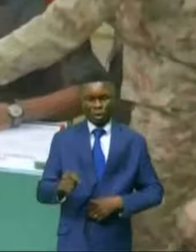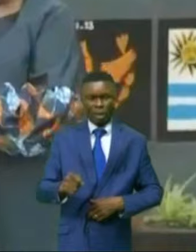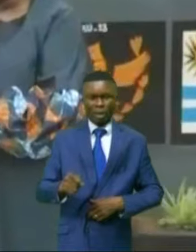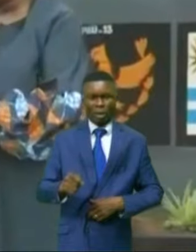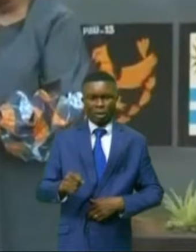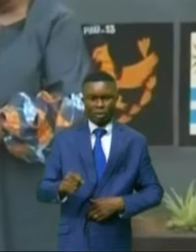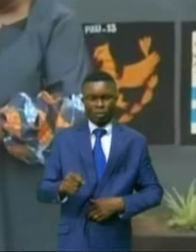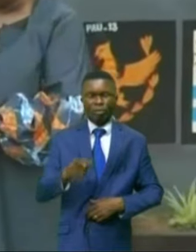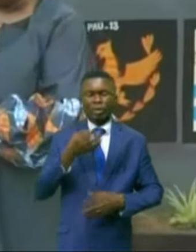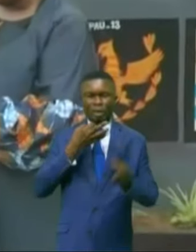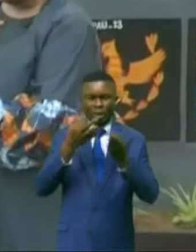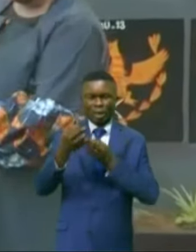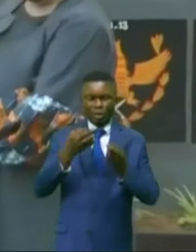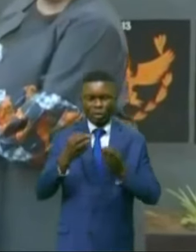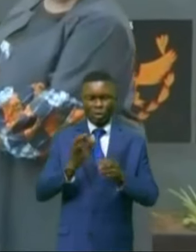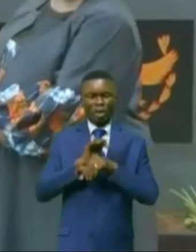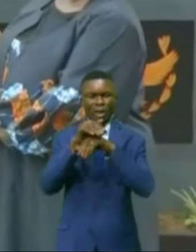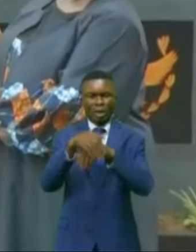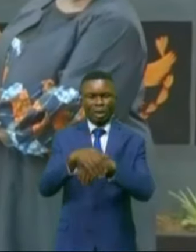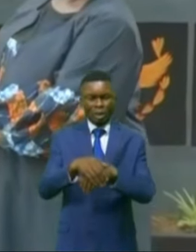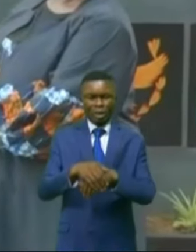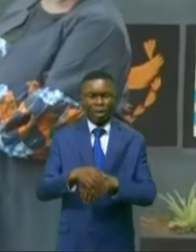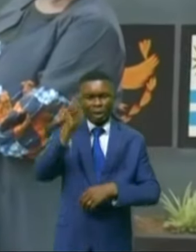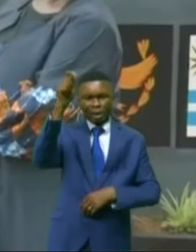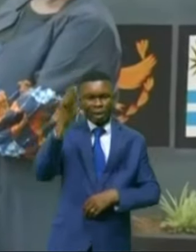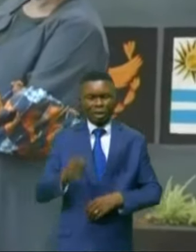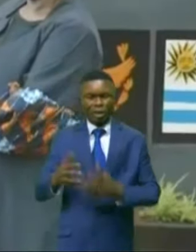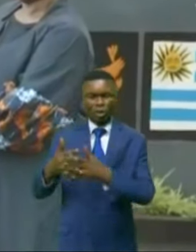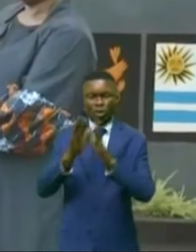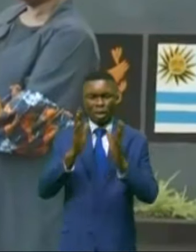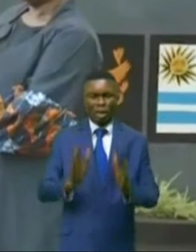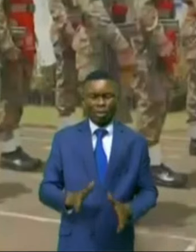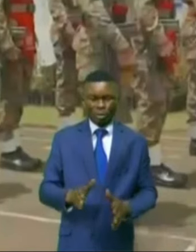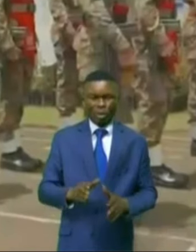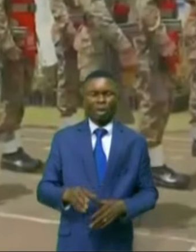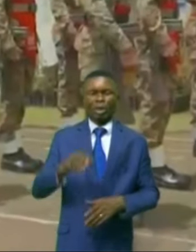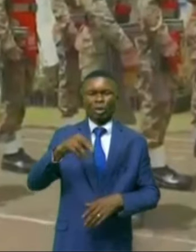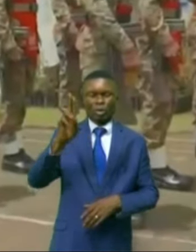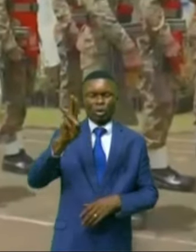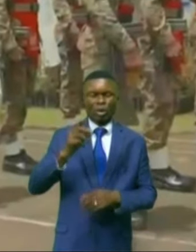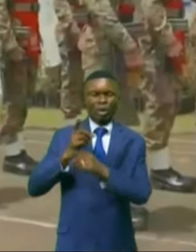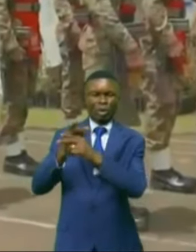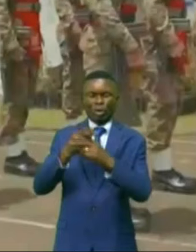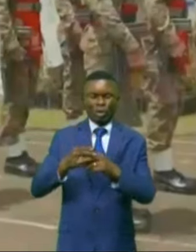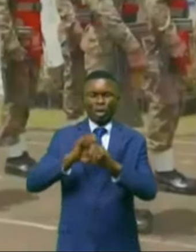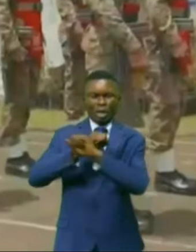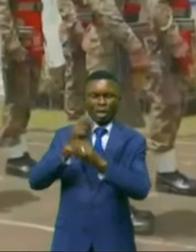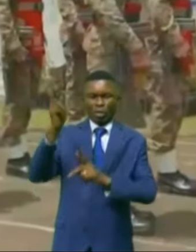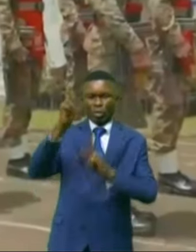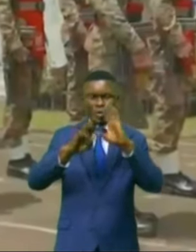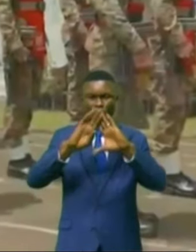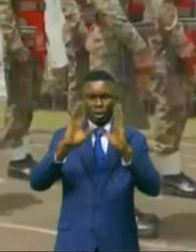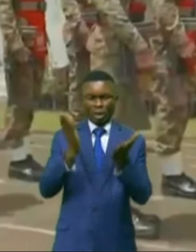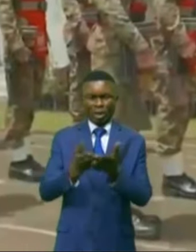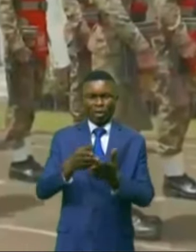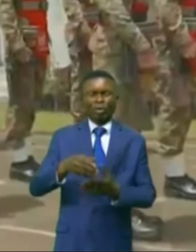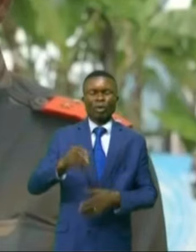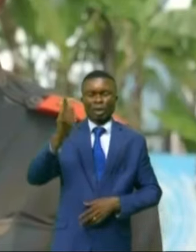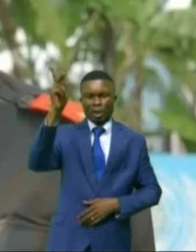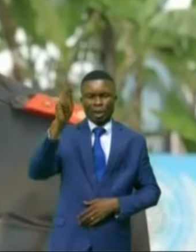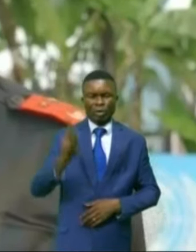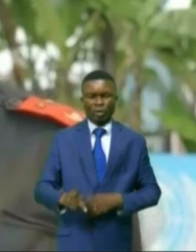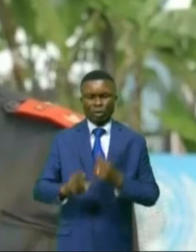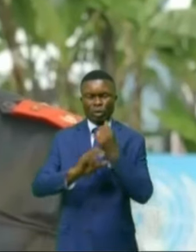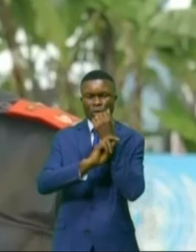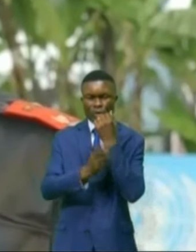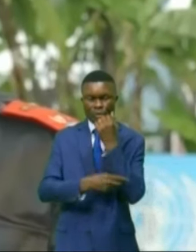a magnifié la contribution de casques bleus pakistanais à la sécurité et à la protection de civils dans la dite province de la RDC.